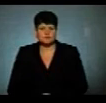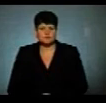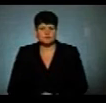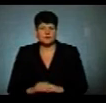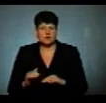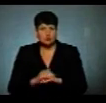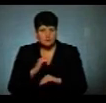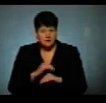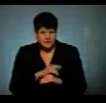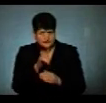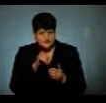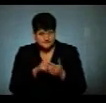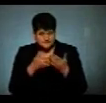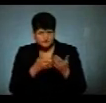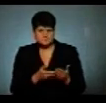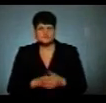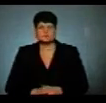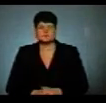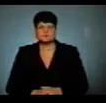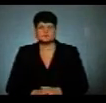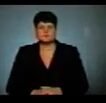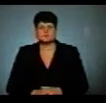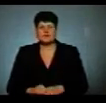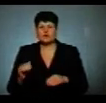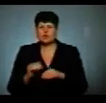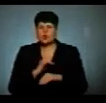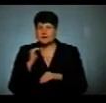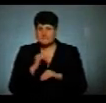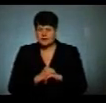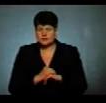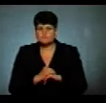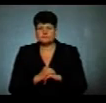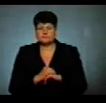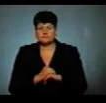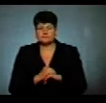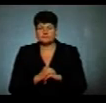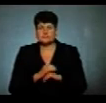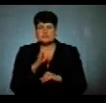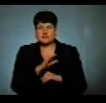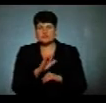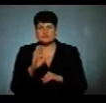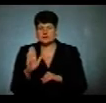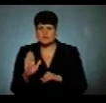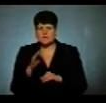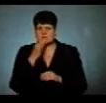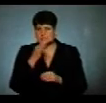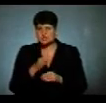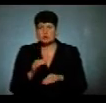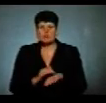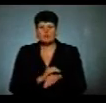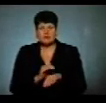Доброго вечора, можете поставити запитання. Алло, доброго вечора. Добрий вечір. Сергій Віталійович, скажіть, будь